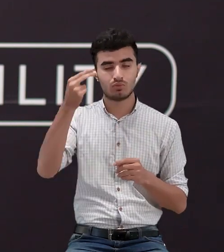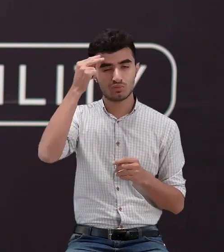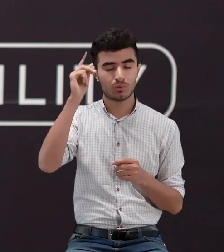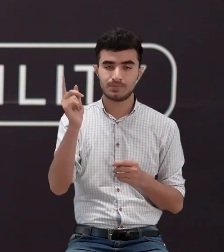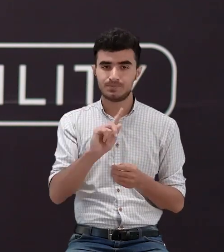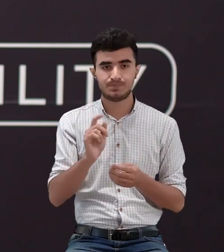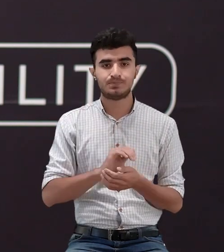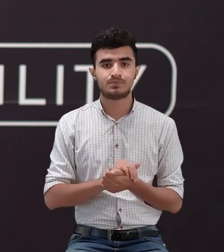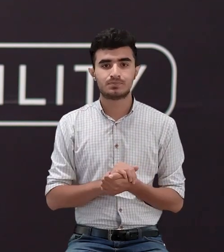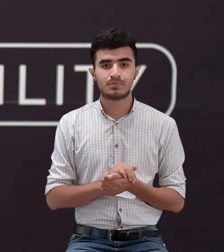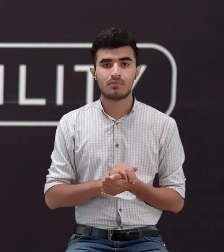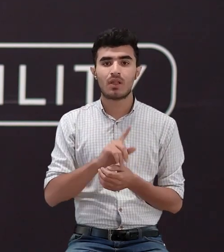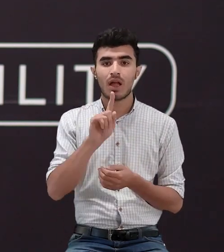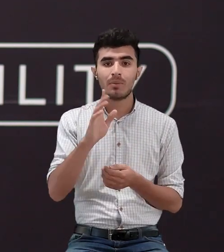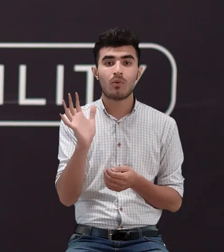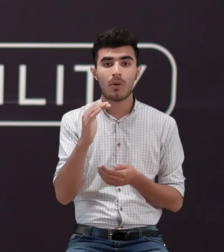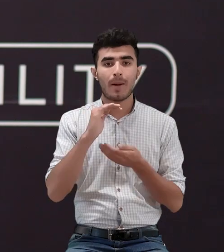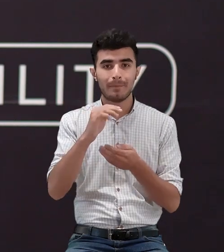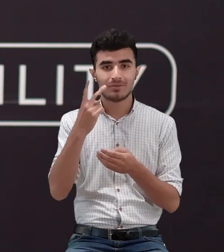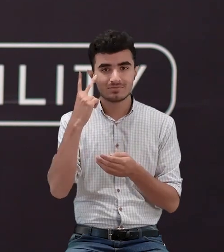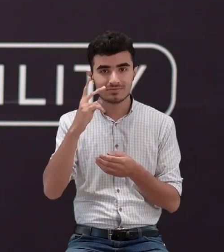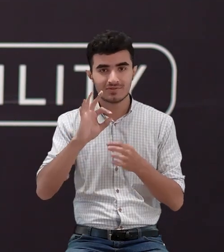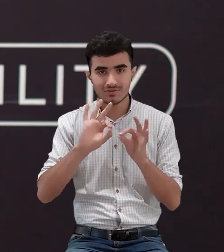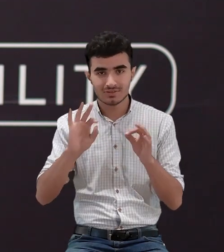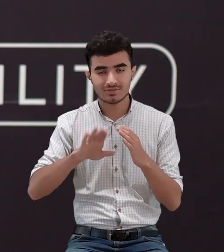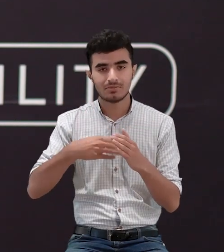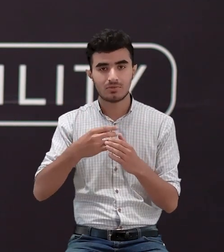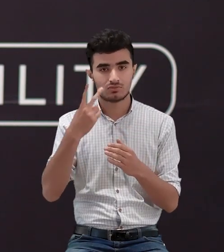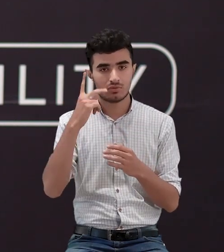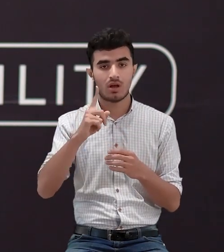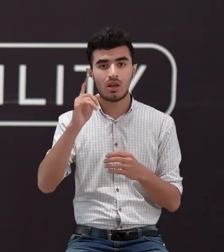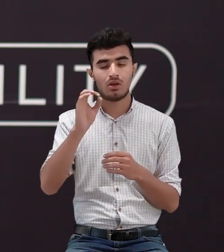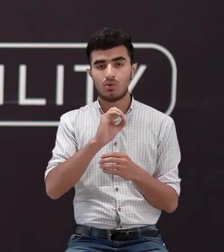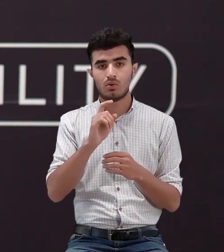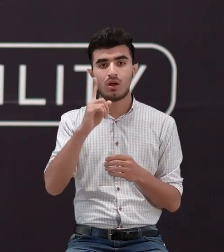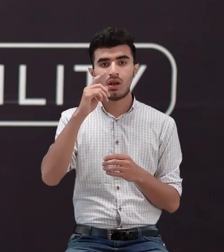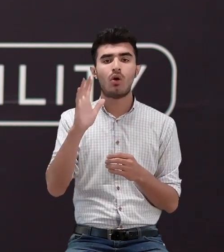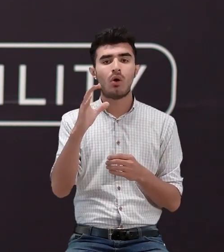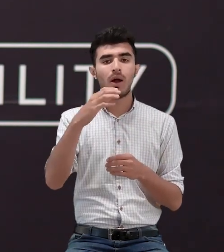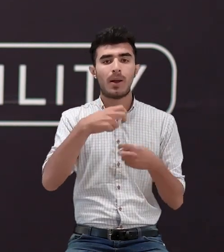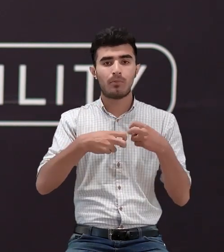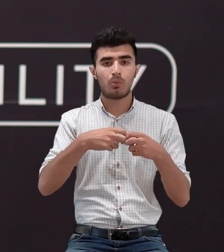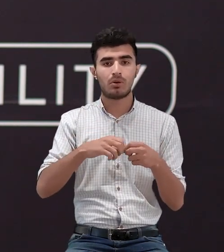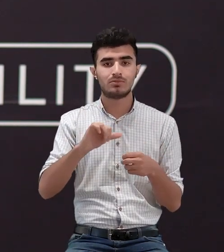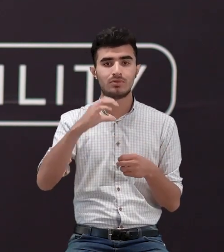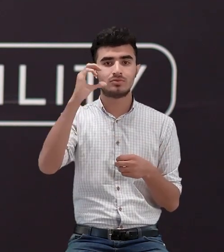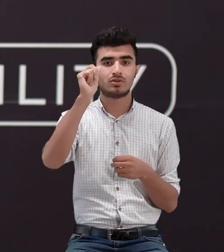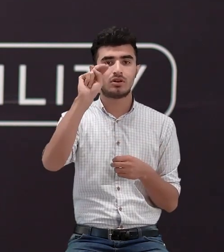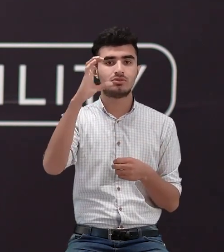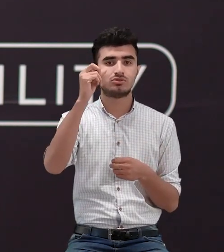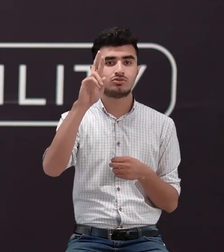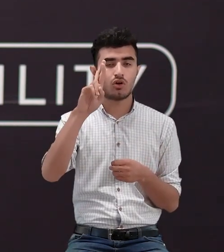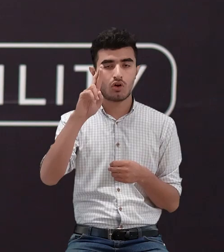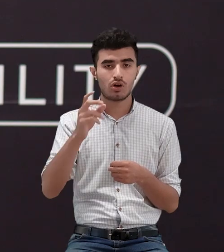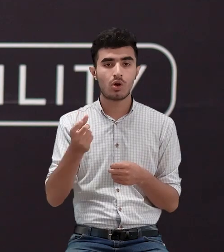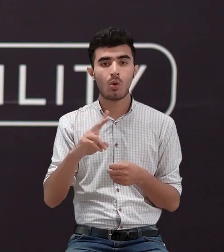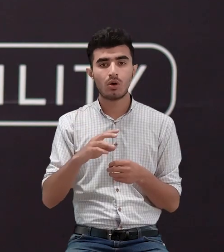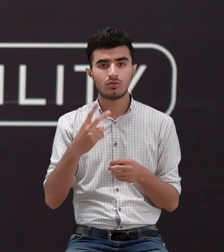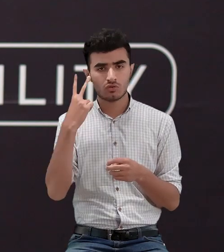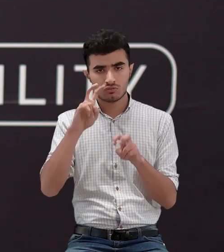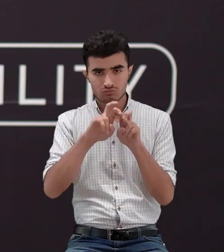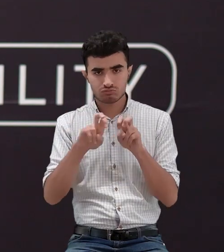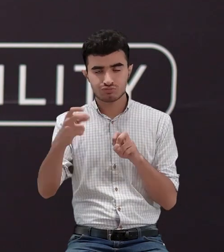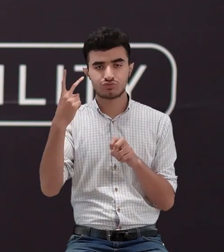نہیں ہے. آپ اپنے کسی اور بچے کو فلو ہو جائے گا, کسی بچے کو آپ کے اللہ نہ کرے کینسر ہو جائے گا, آپ کچھ کریں گے اس کے بارے میں, آپ ٹریول کریں